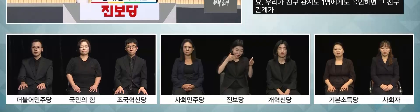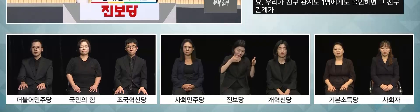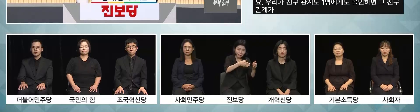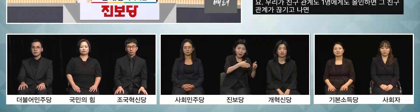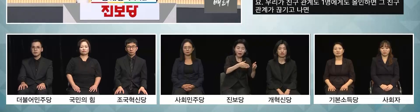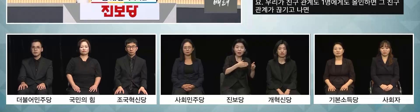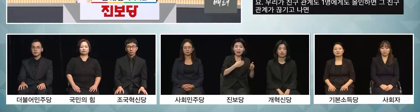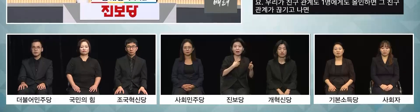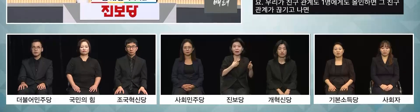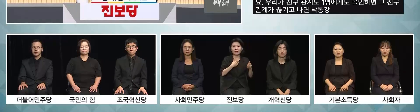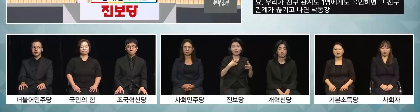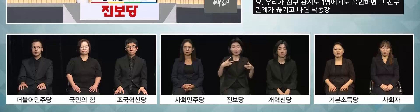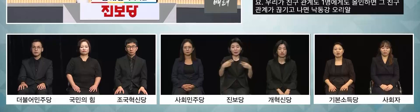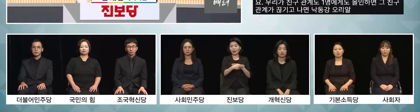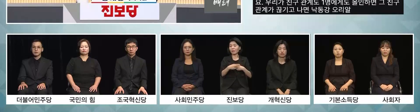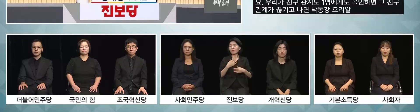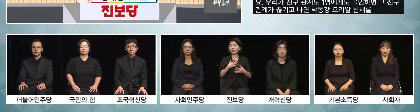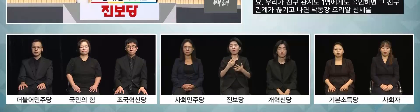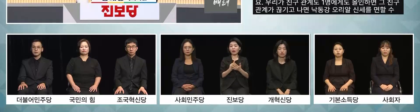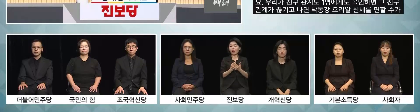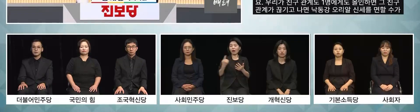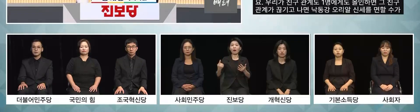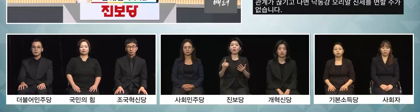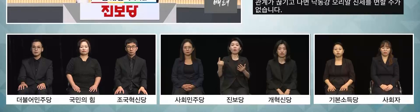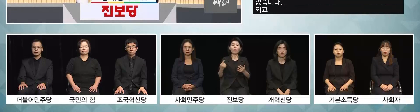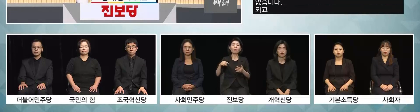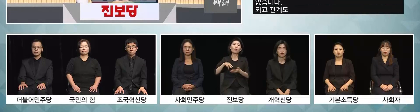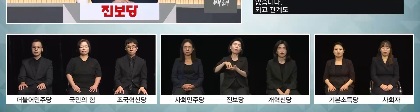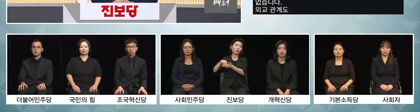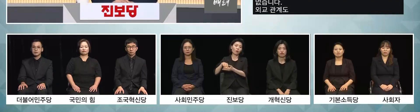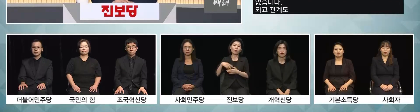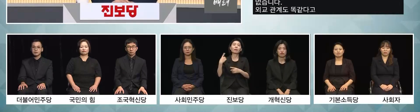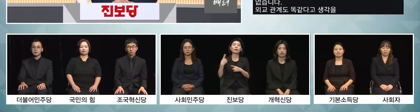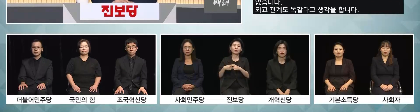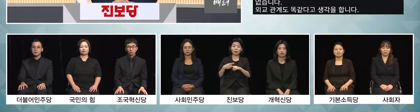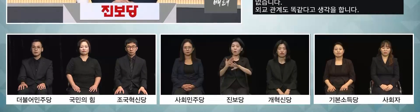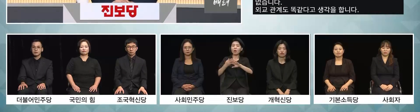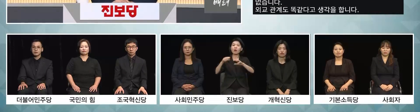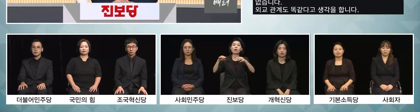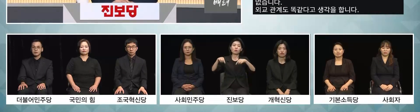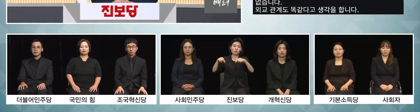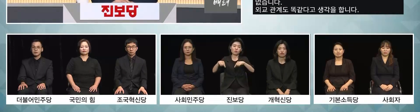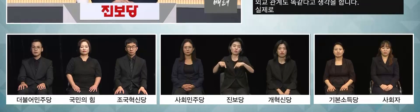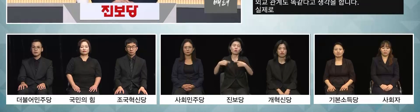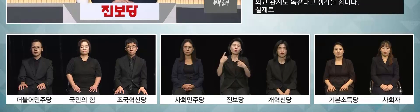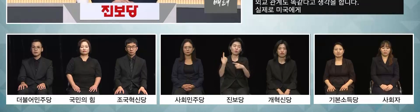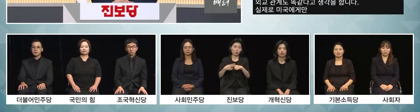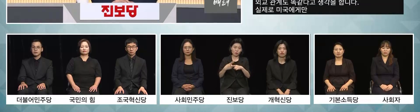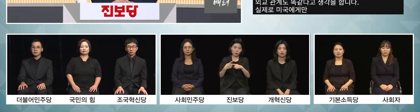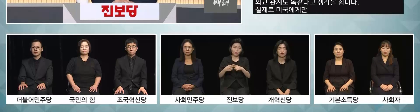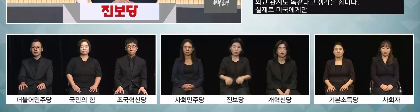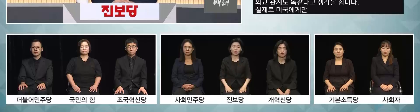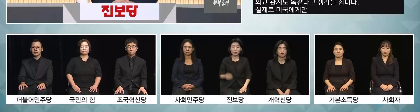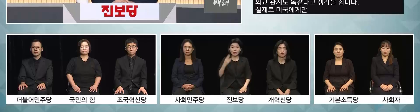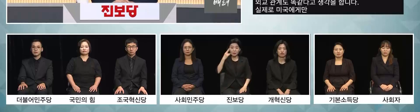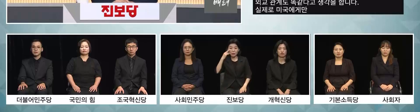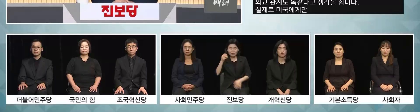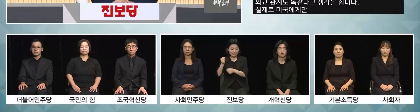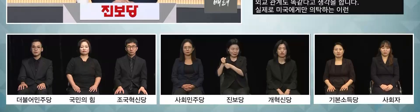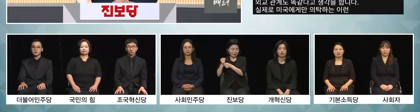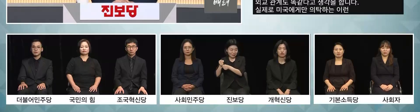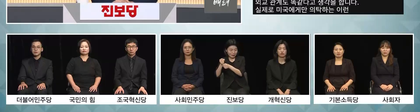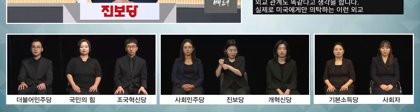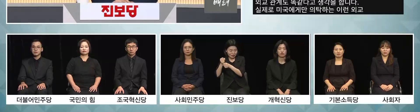신세를 면할 수가 없습니다. 외교 관계도 똑같다고 생각을 합니다. 실제로 미국에게만 의탁하는 이런 외교